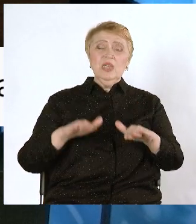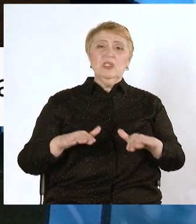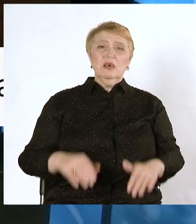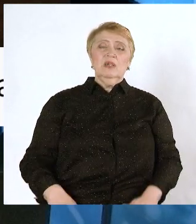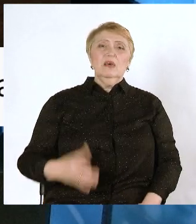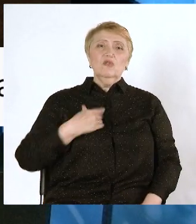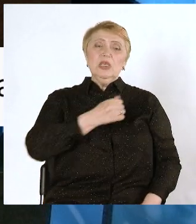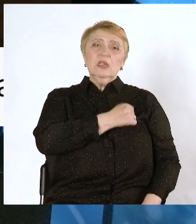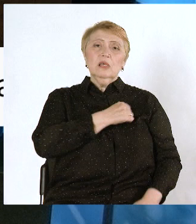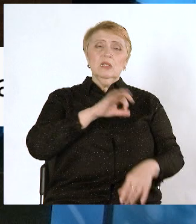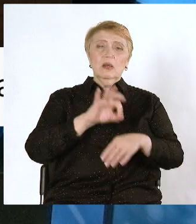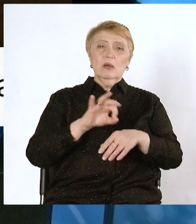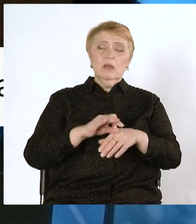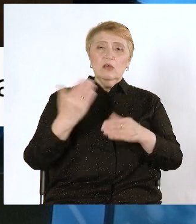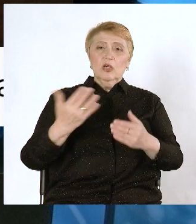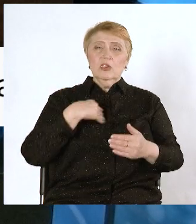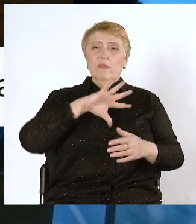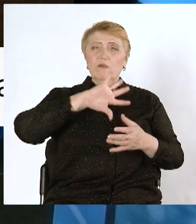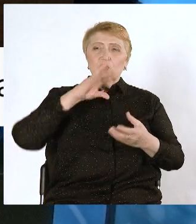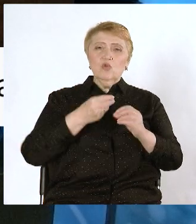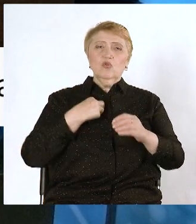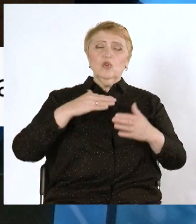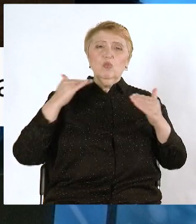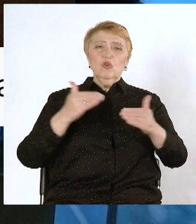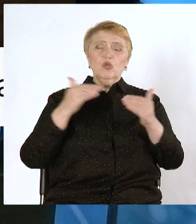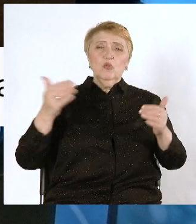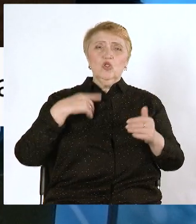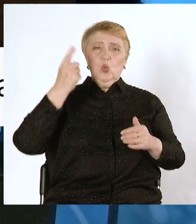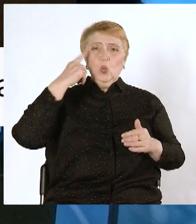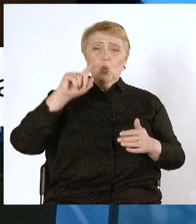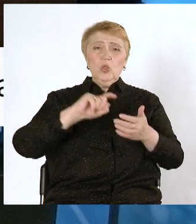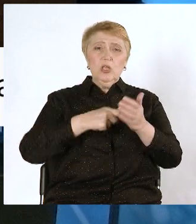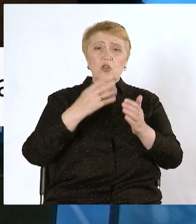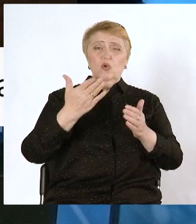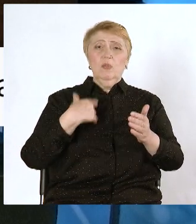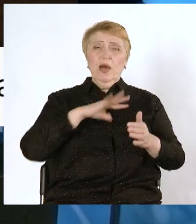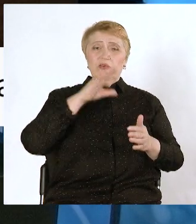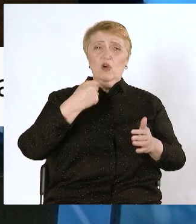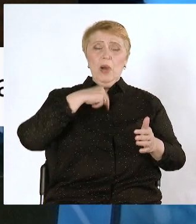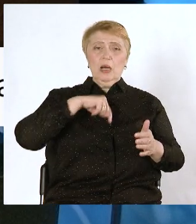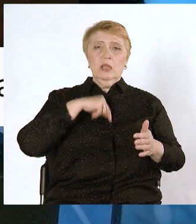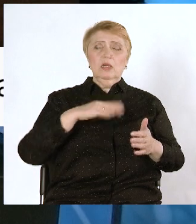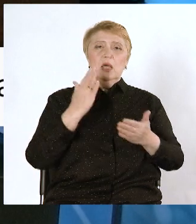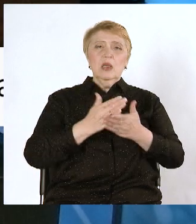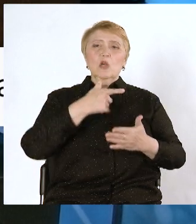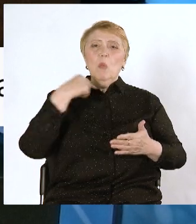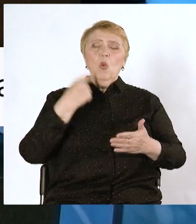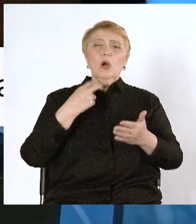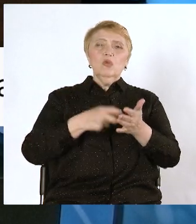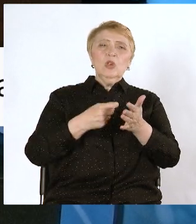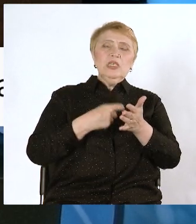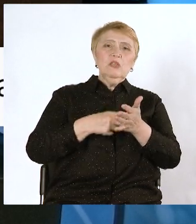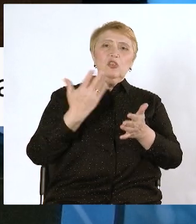все больше и больше узнаем о нашем организме у нас появляются очень хорошие диагностические возможности то есть в нашу рутинную